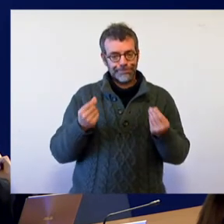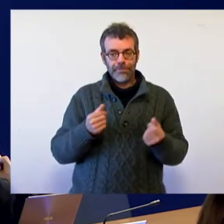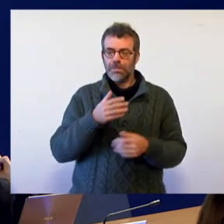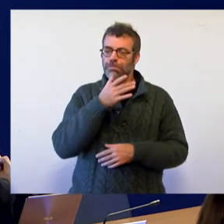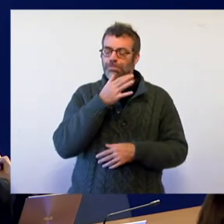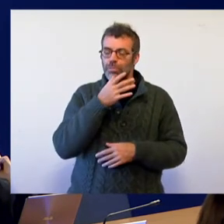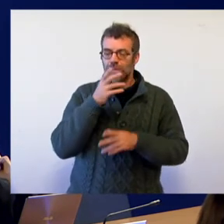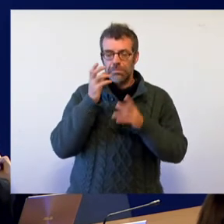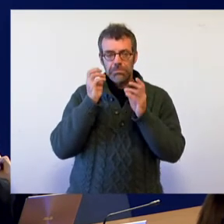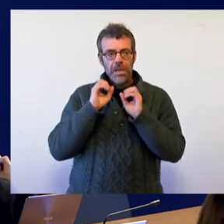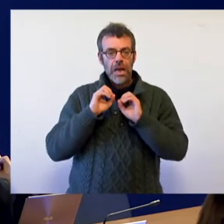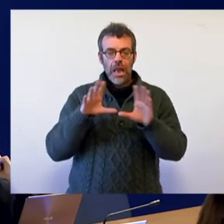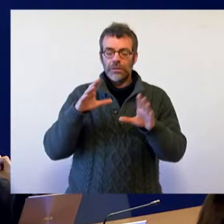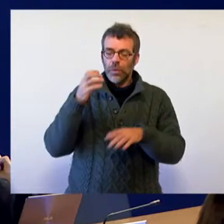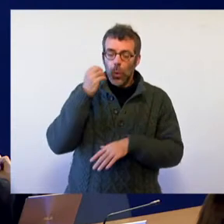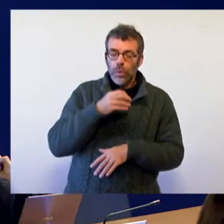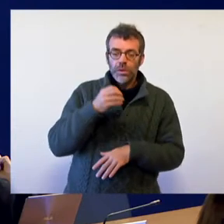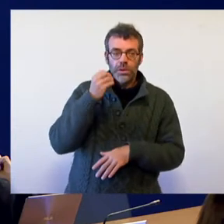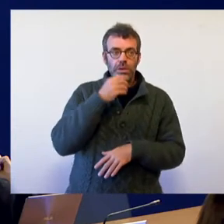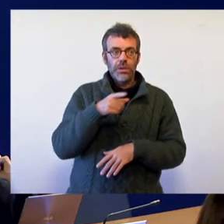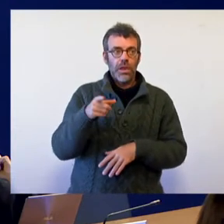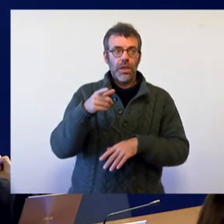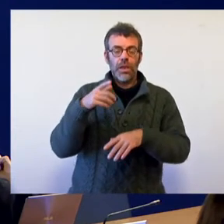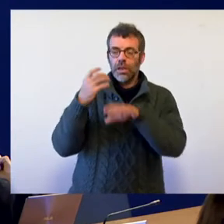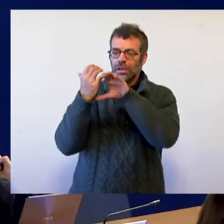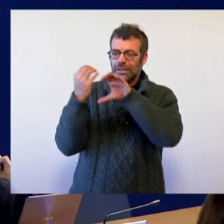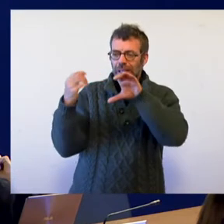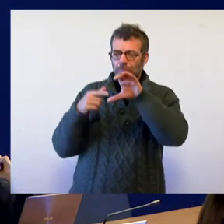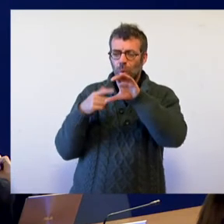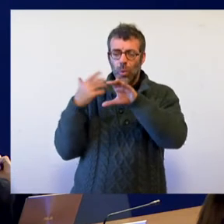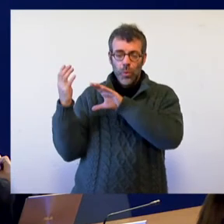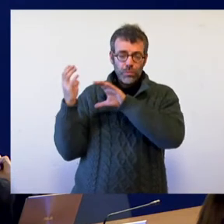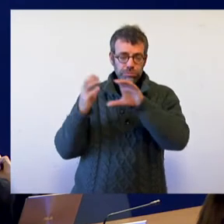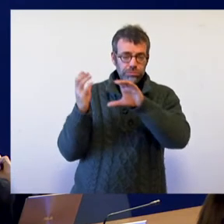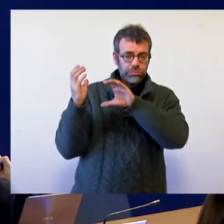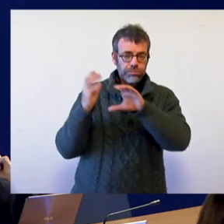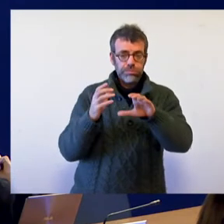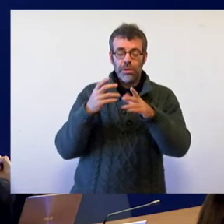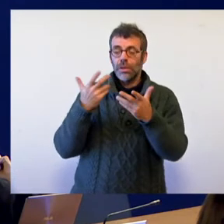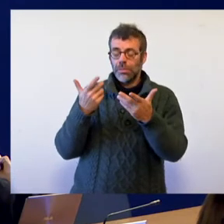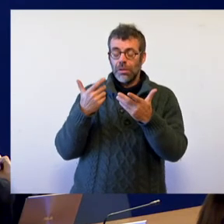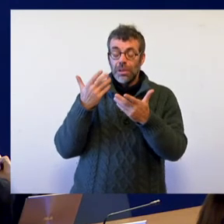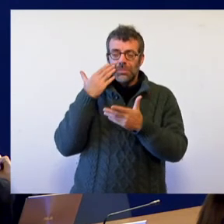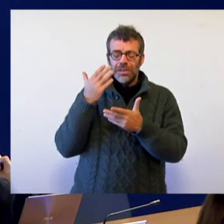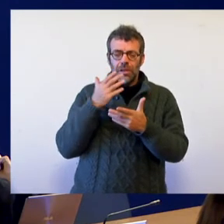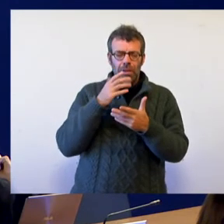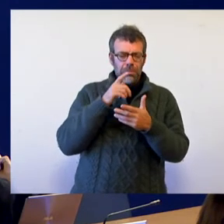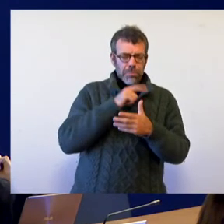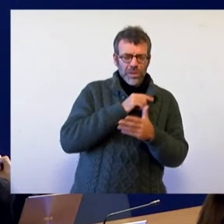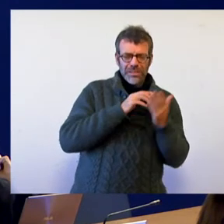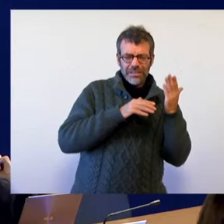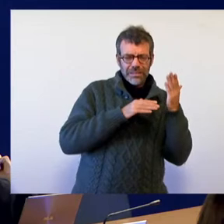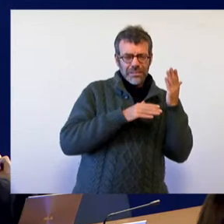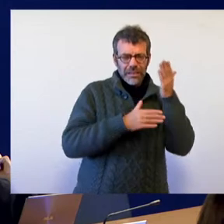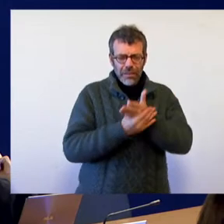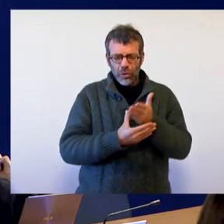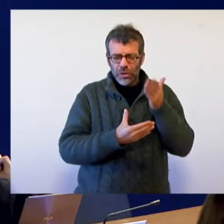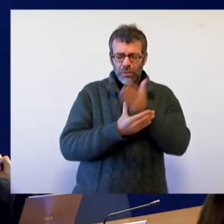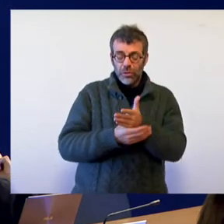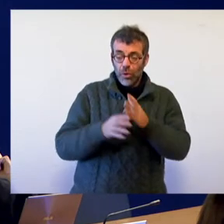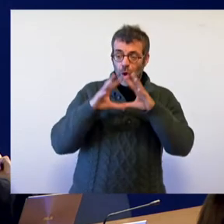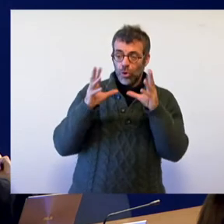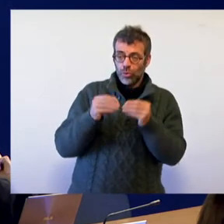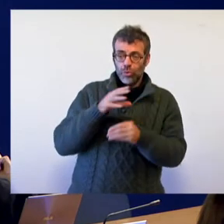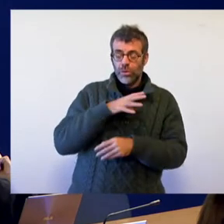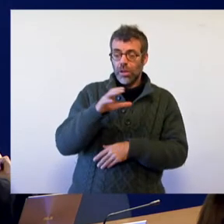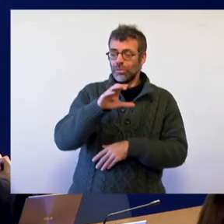installer quotidiennement des camions de police, puisqu'on parle d'une centaine de commerçants